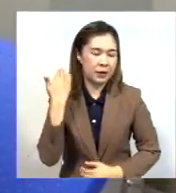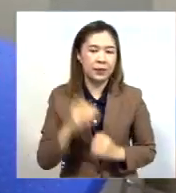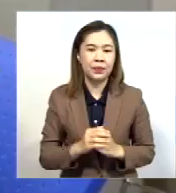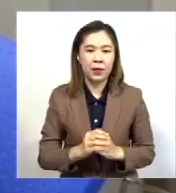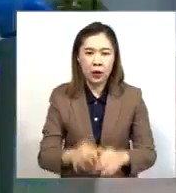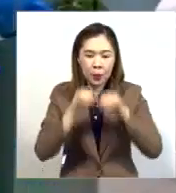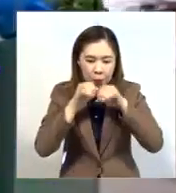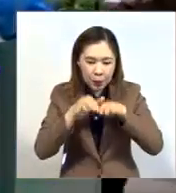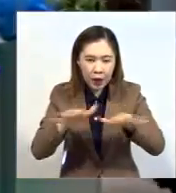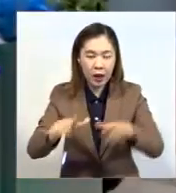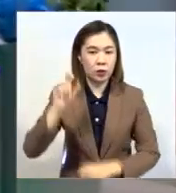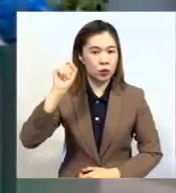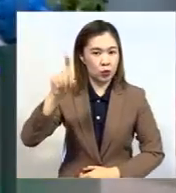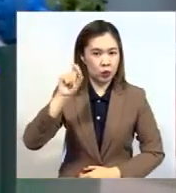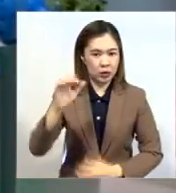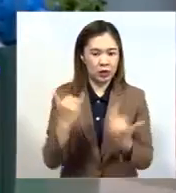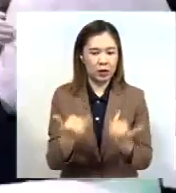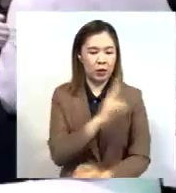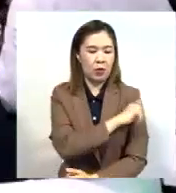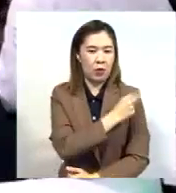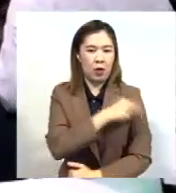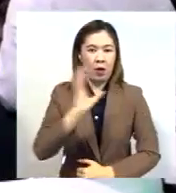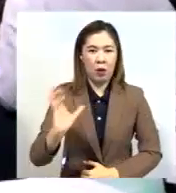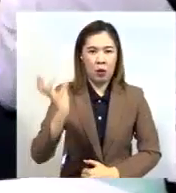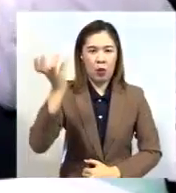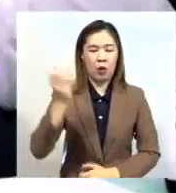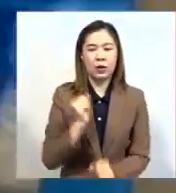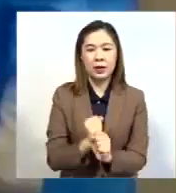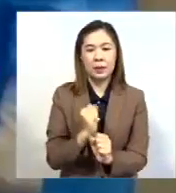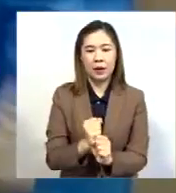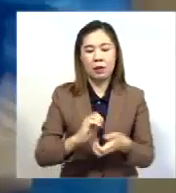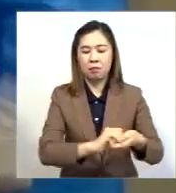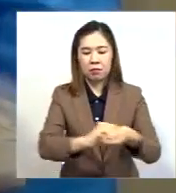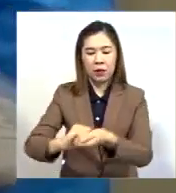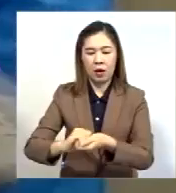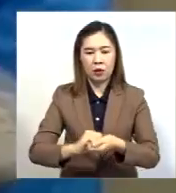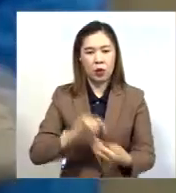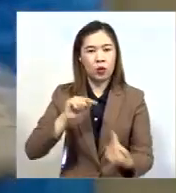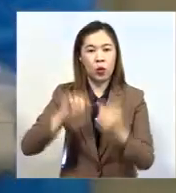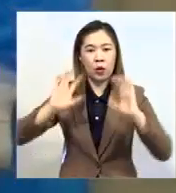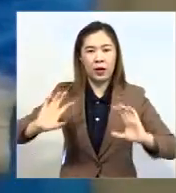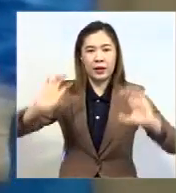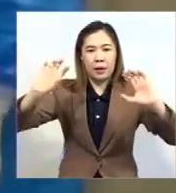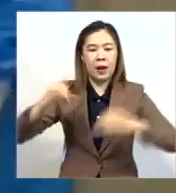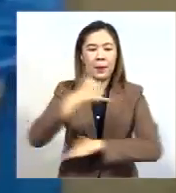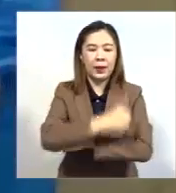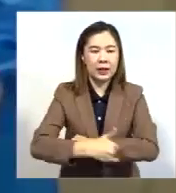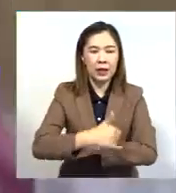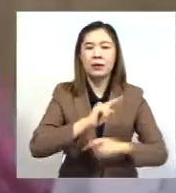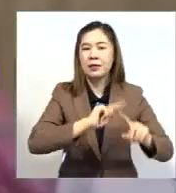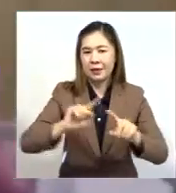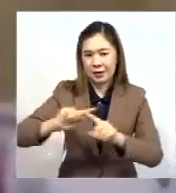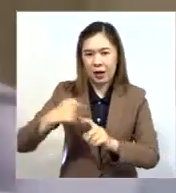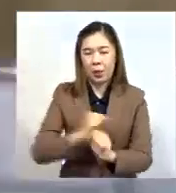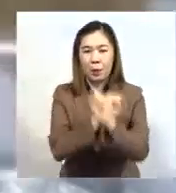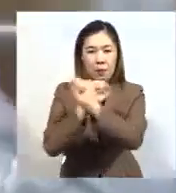ประกาศภาวะฉุกเฉินจะทำให้องค์การอนามัยโลกสามารถทำงานร่วมกับรัฐบาลประเทศต่างๆได้อย่างเต็มที่เพื่อป้องกัน